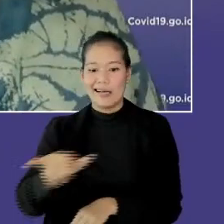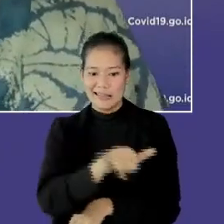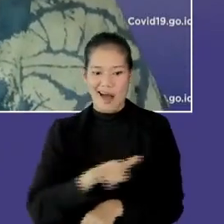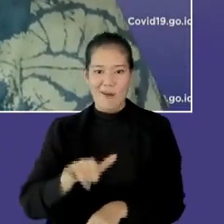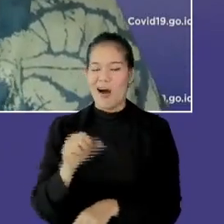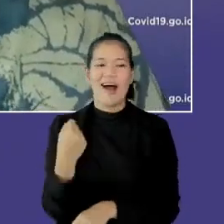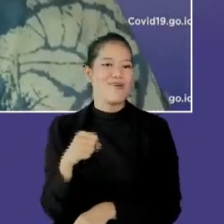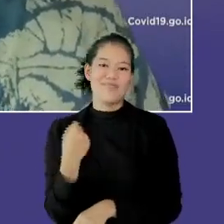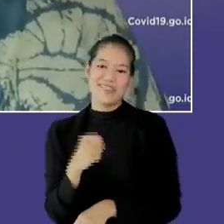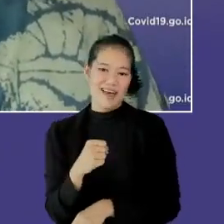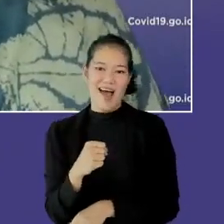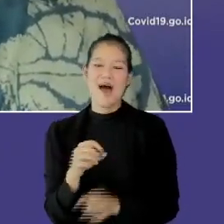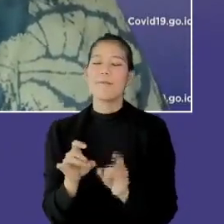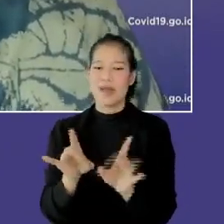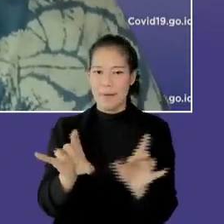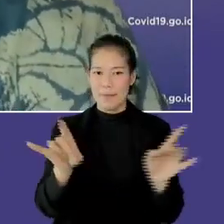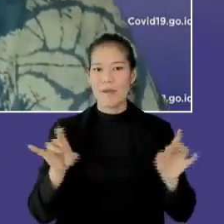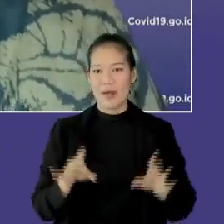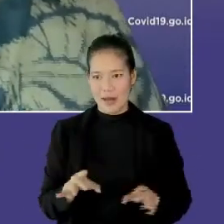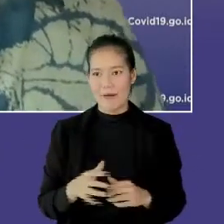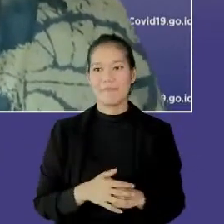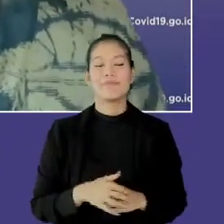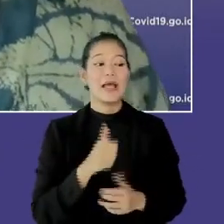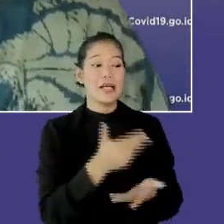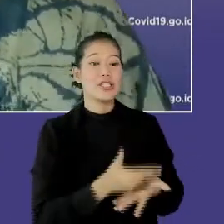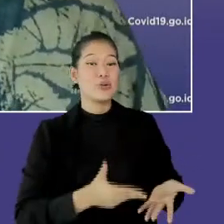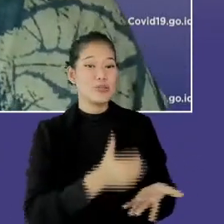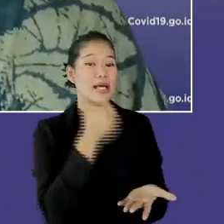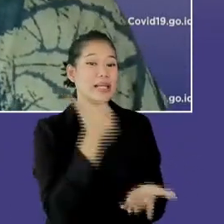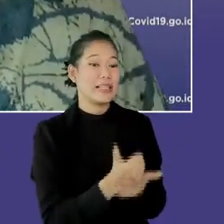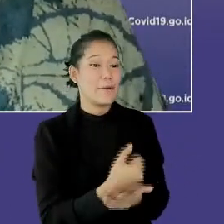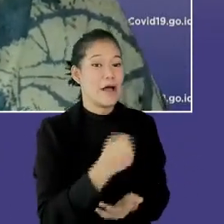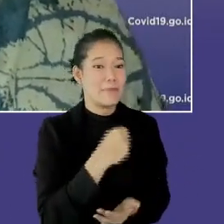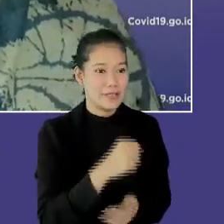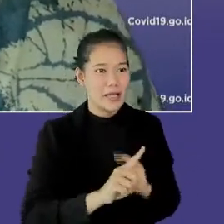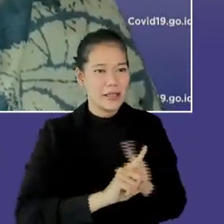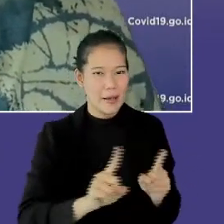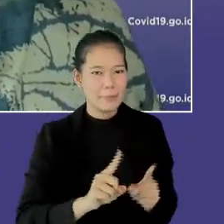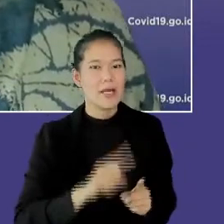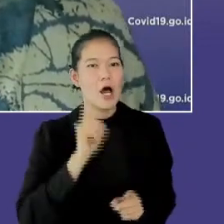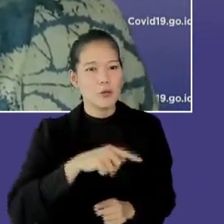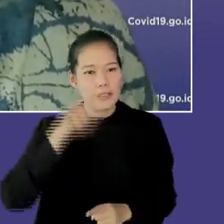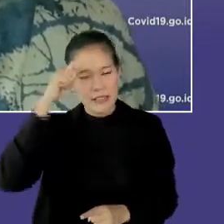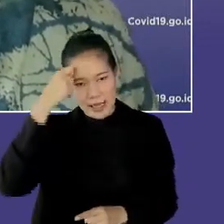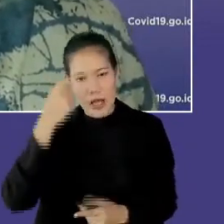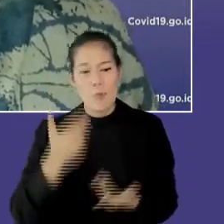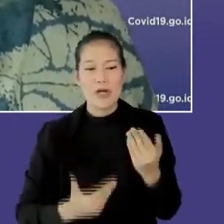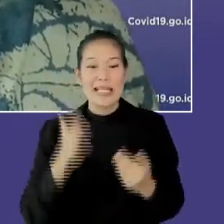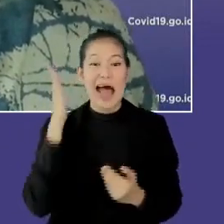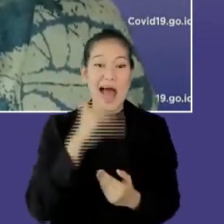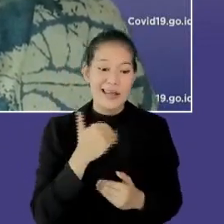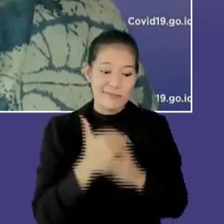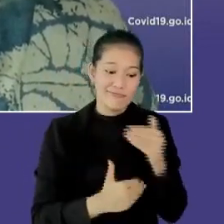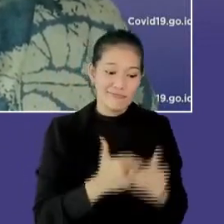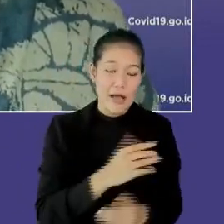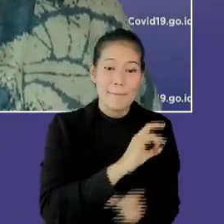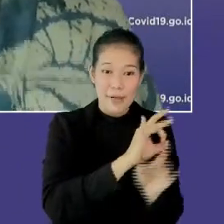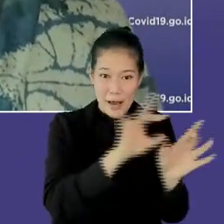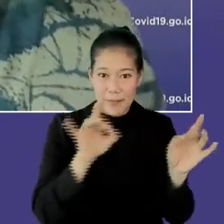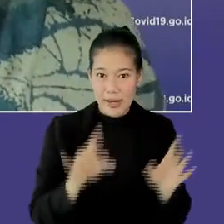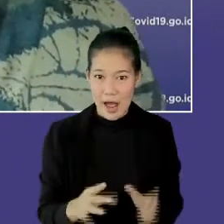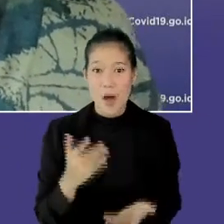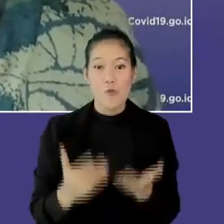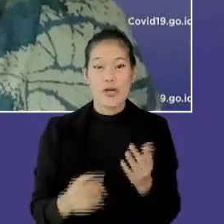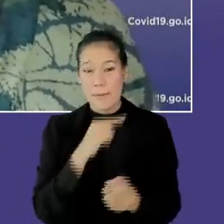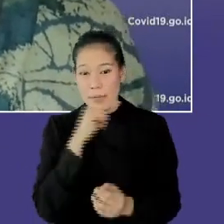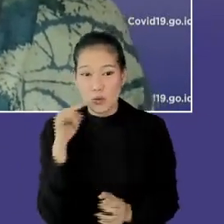terutama di wilayah timur. Real time. Tapi tetap ada satu yang barangkali harus digarisbawahi. Mungkin hari per hari akan berbeda, atau